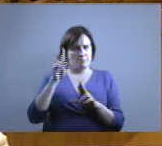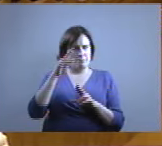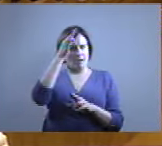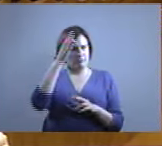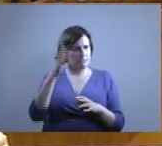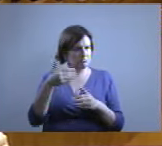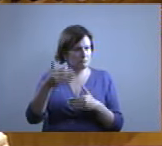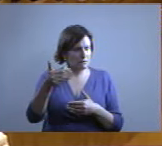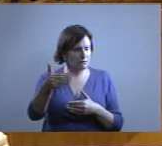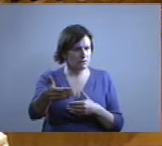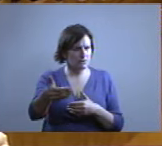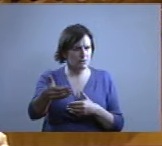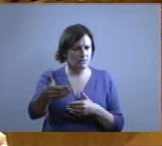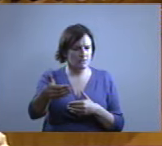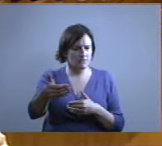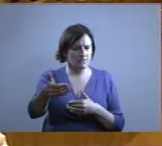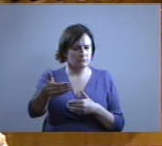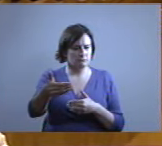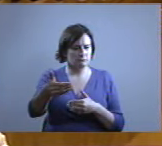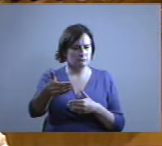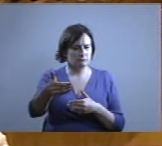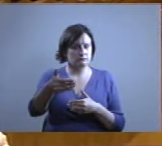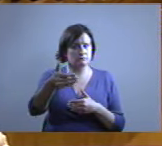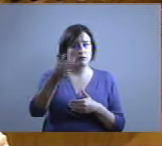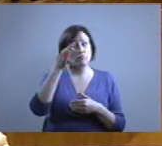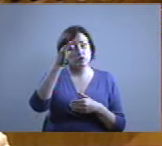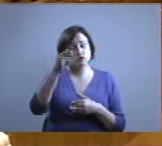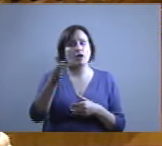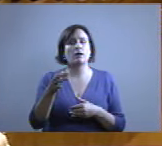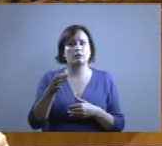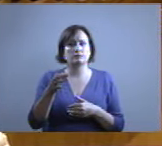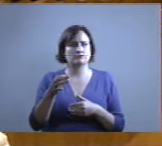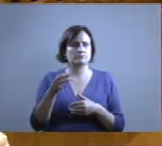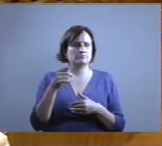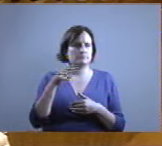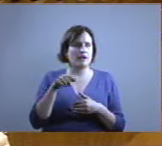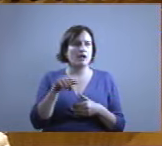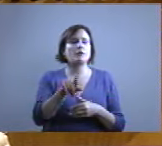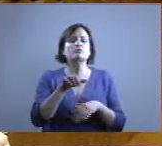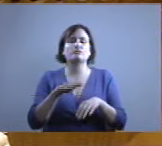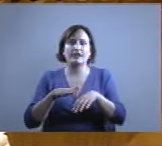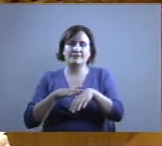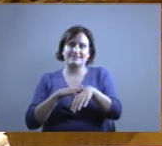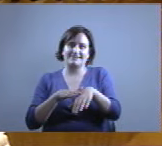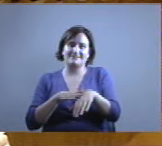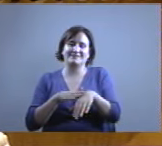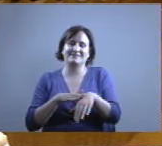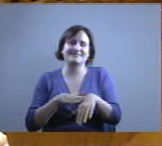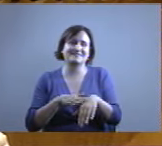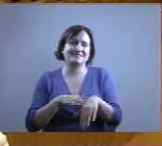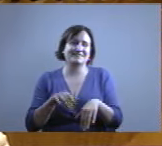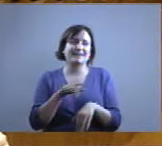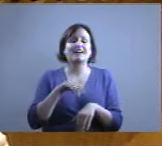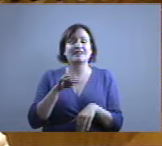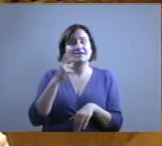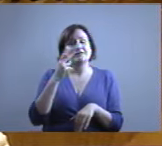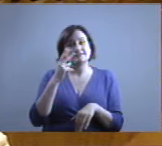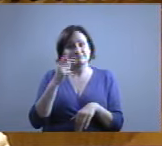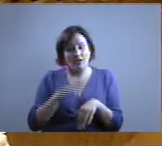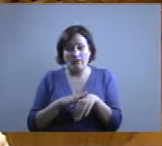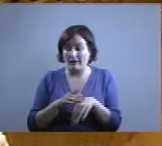'n beter maatstaf as net ras te vind. Dit is duidelik dat die opstellers van hierdie wetsontwerp